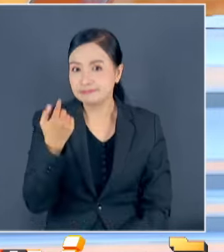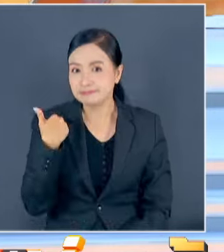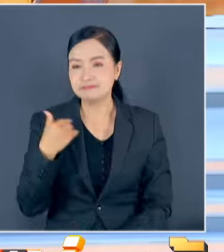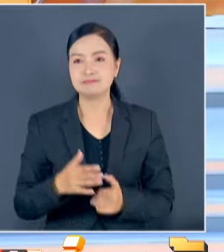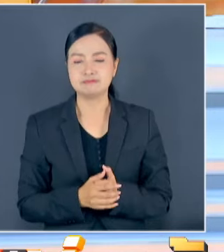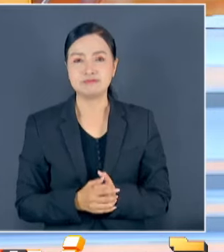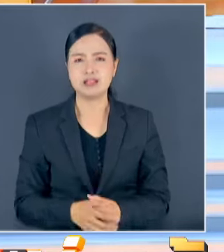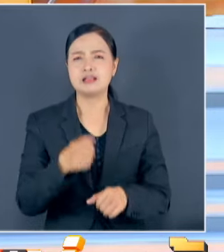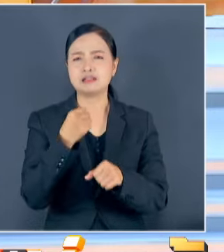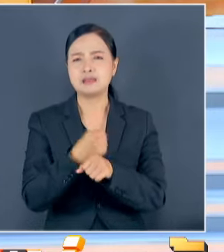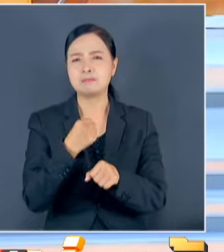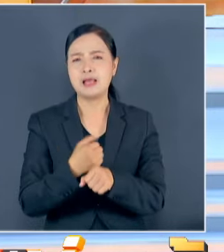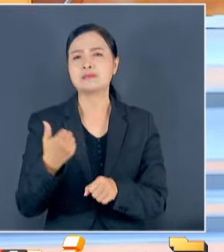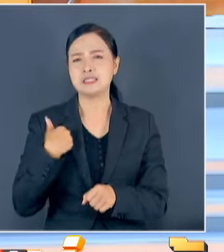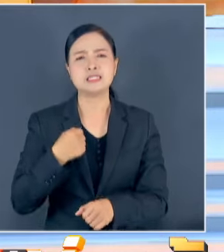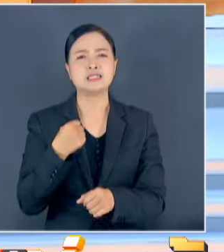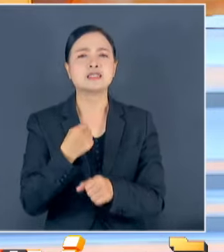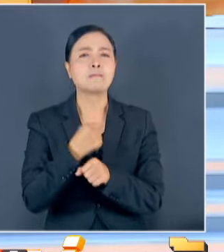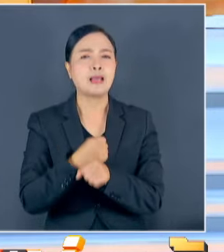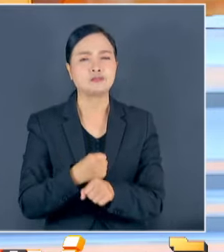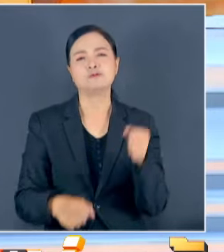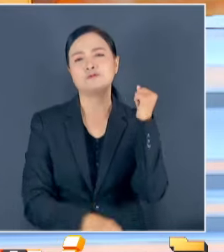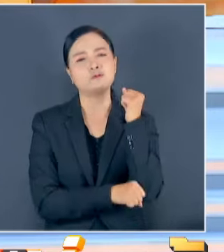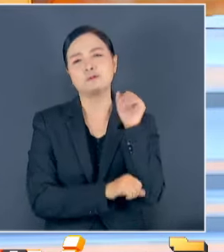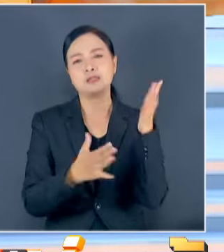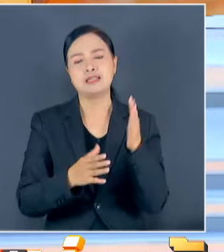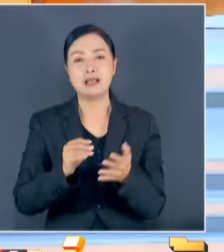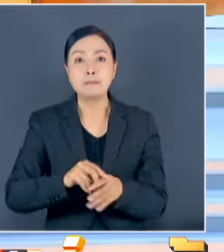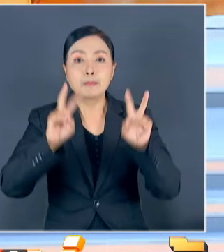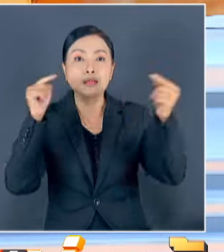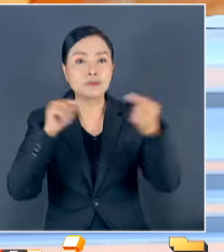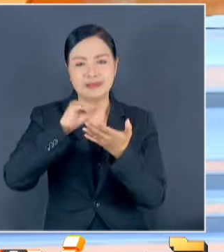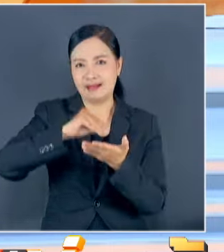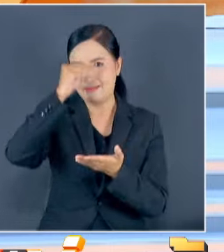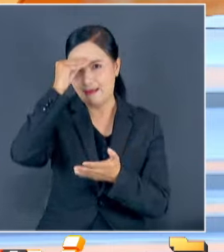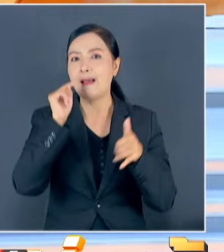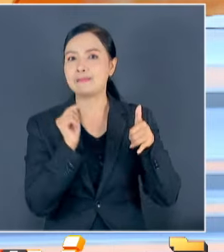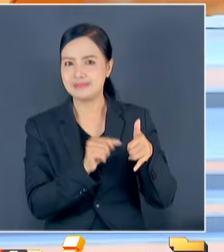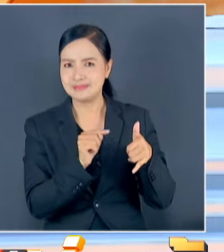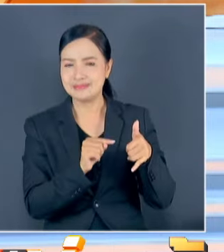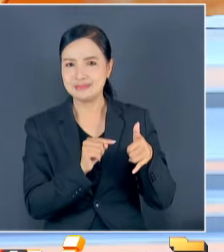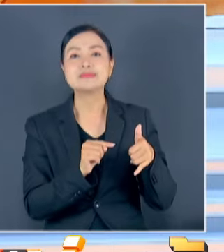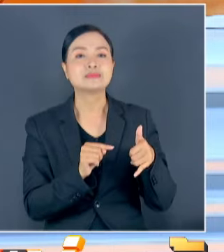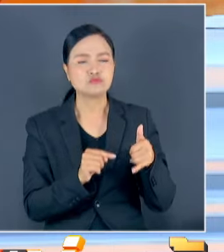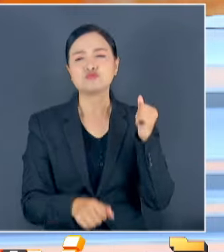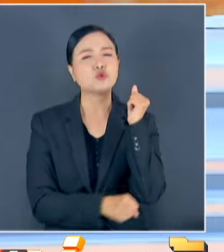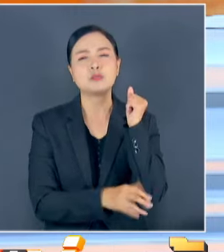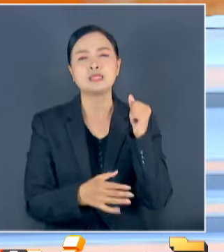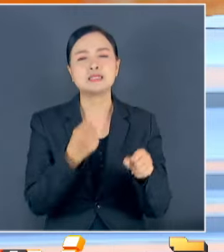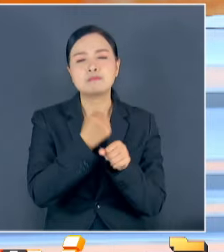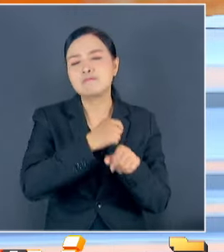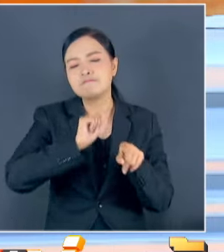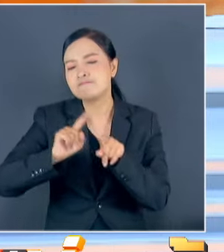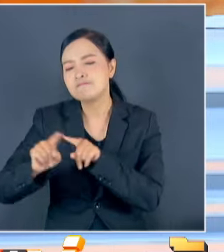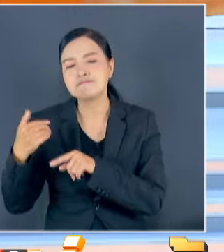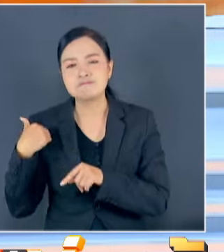ไม่เลือกงานไม่ยากจนครับเป็นเรื่องราวของนักศึกษาคนหนึ่งครับเขาบอกว่าแบบนี้แหละไม่เลือกงานไม่ยากจนของจริงครับผุดอ